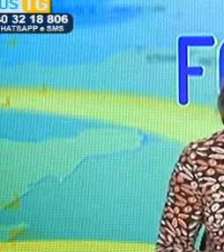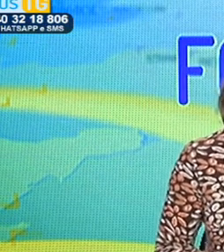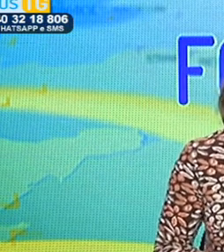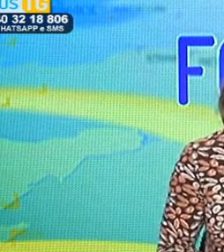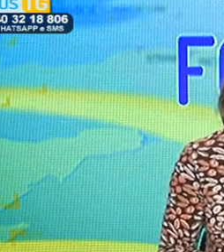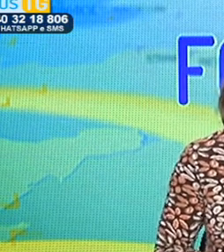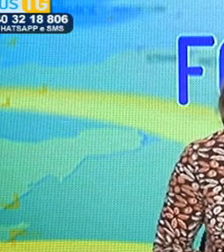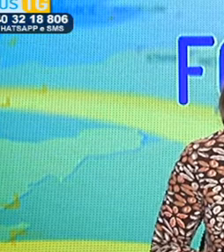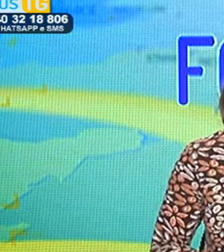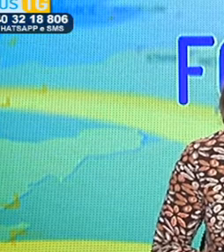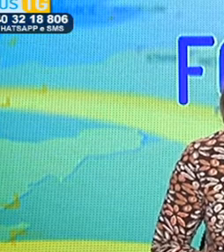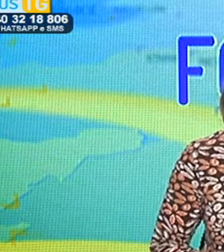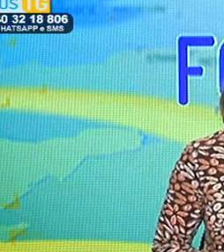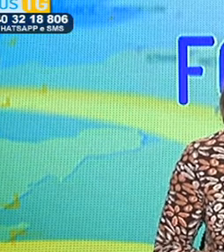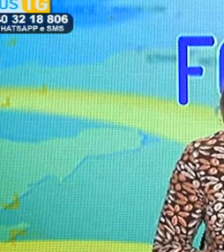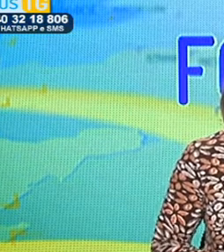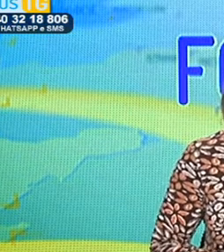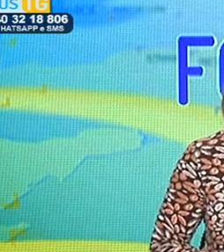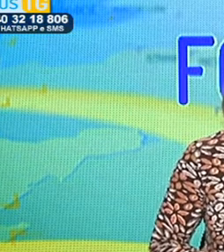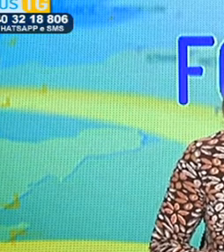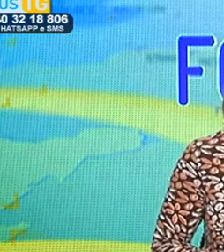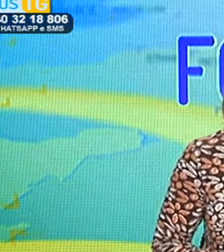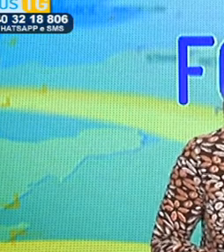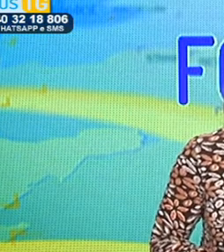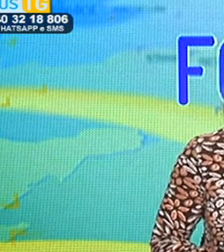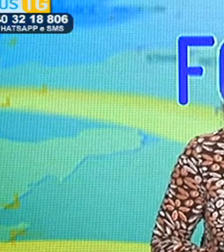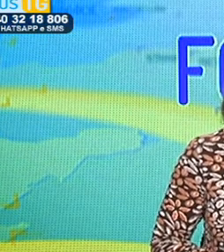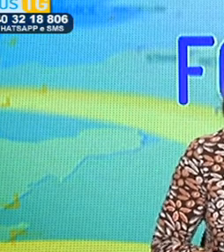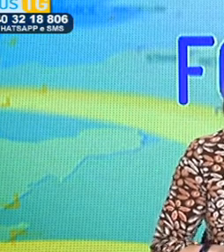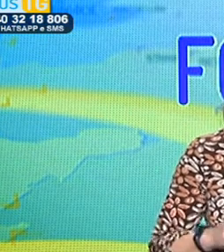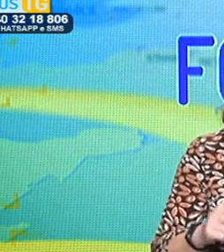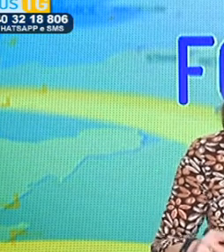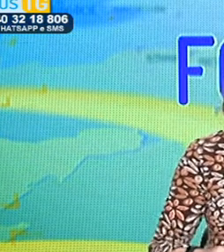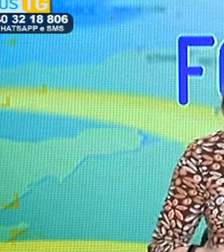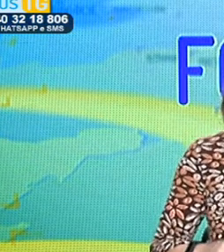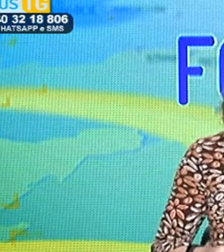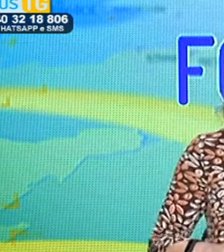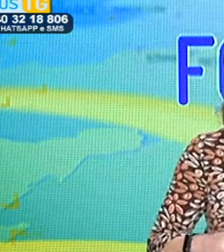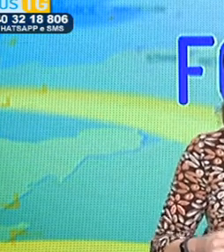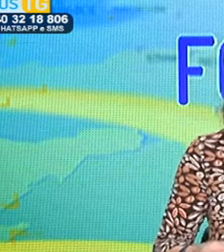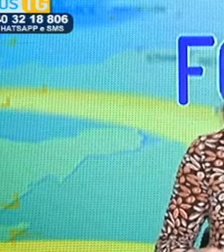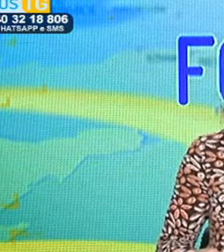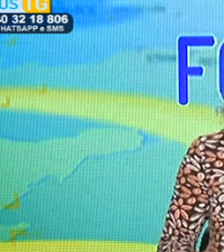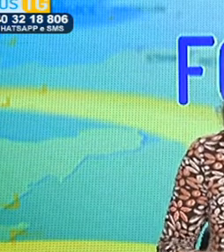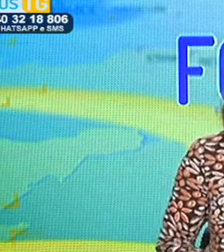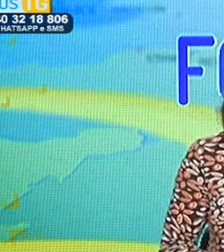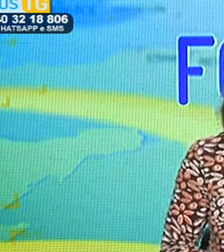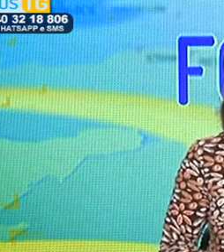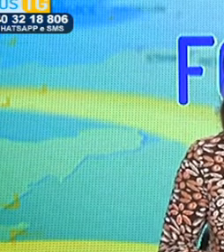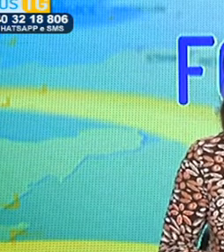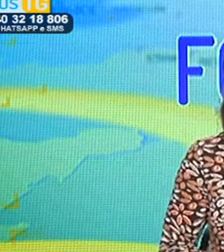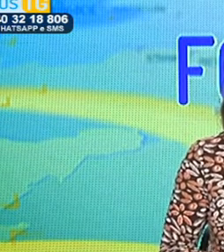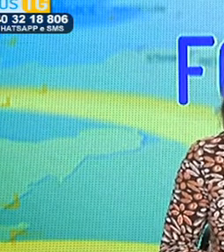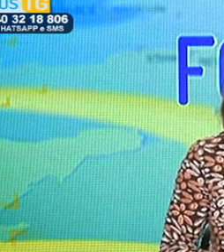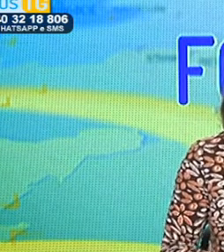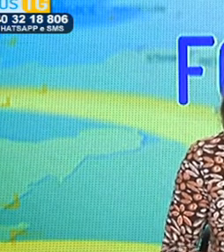lockdown imposto dall'emergenza Covid, dalla pandemia Covid, si erano attrezzati, avevo anche speso parecchi